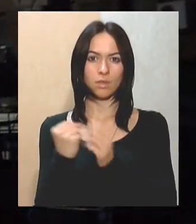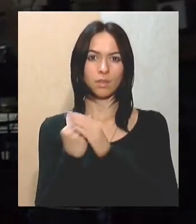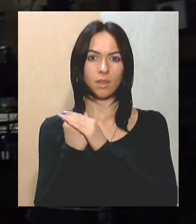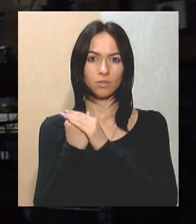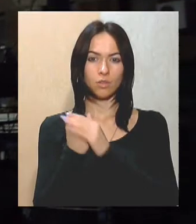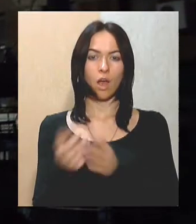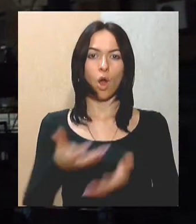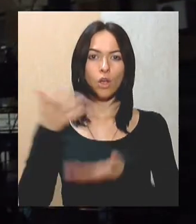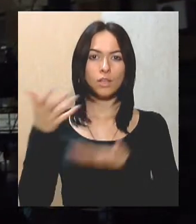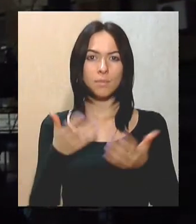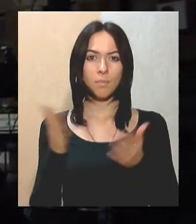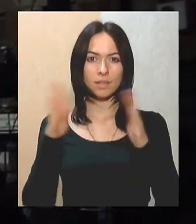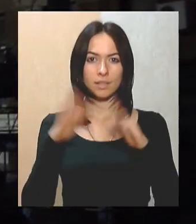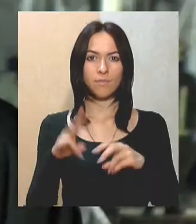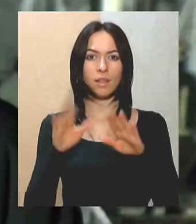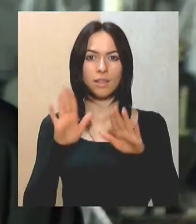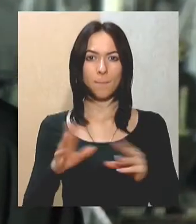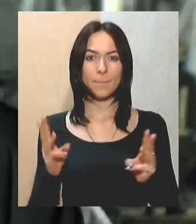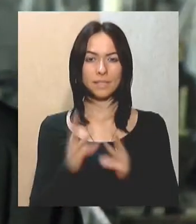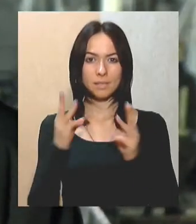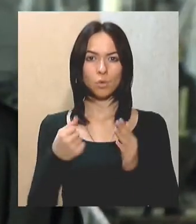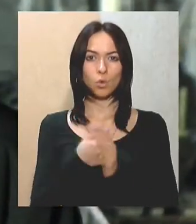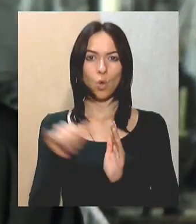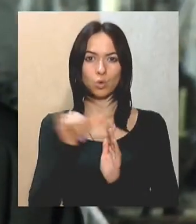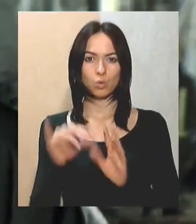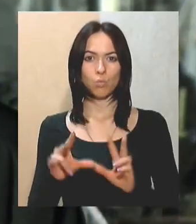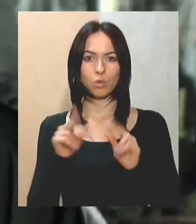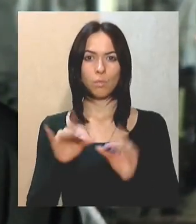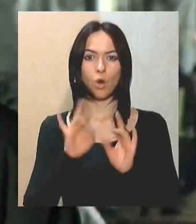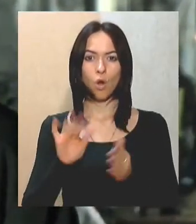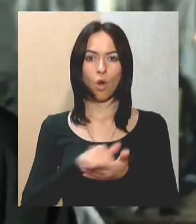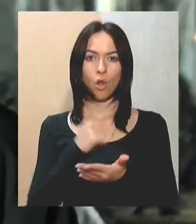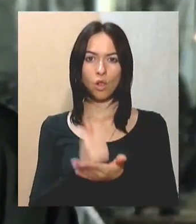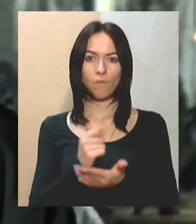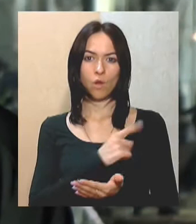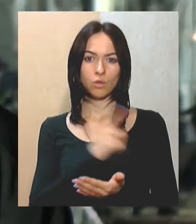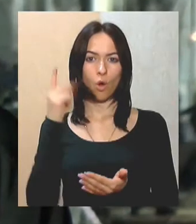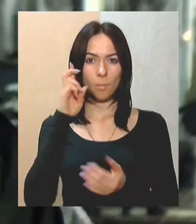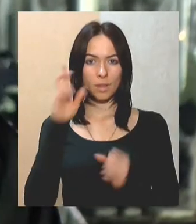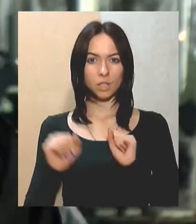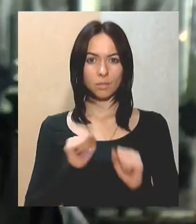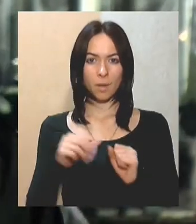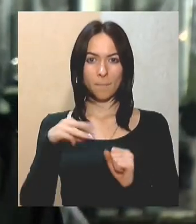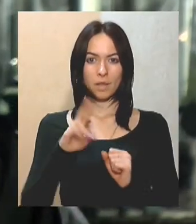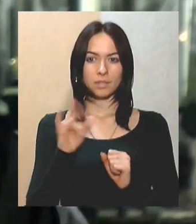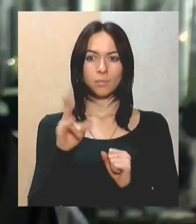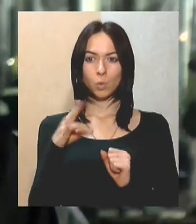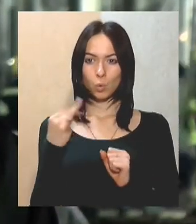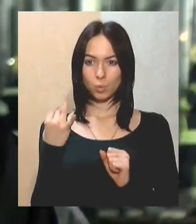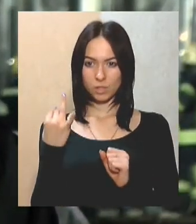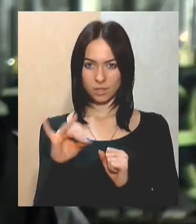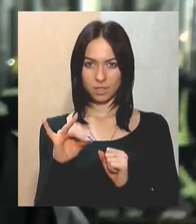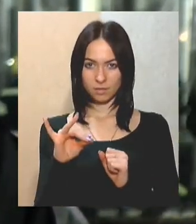завали на місці пожежі обіцяють до суботи, розказав голова Одеської облдержадміністрації Максим Куций. Внутрі здання працює